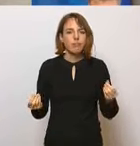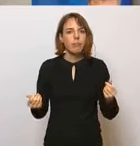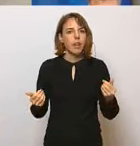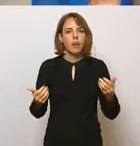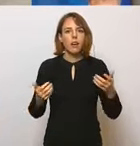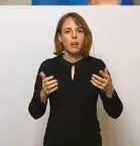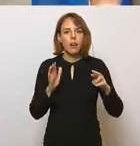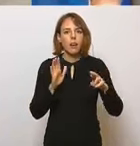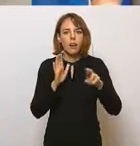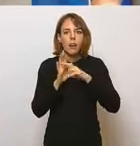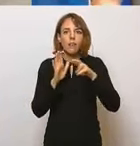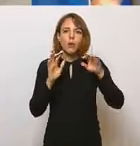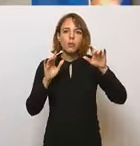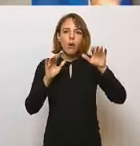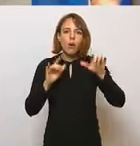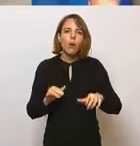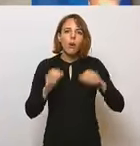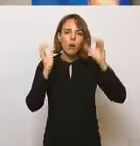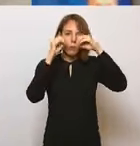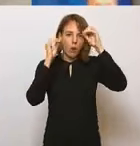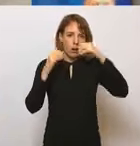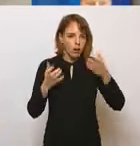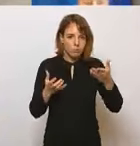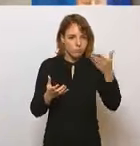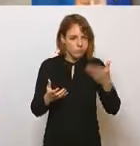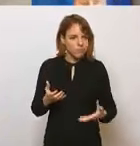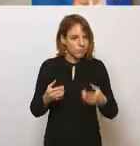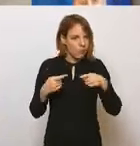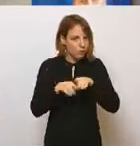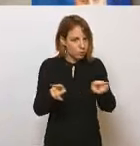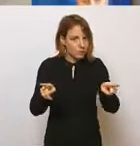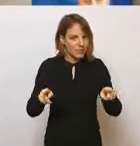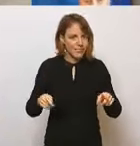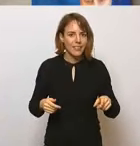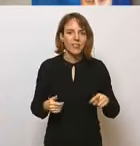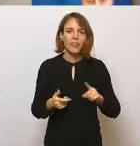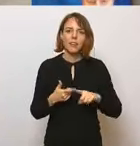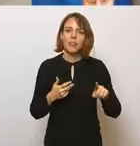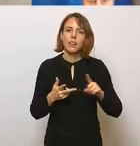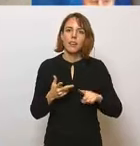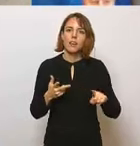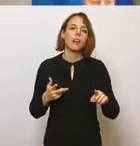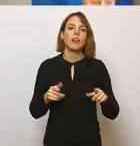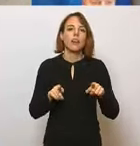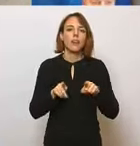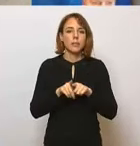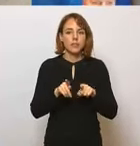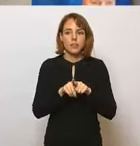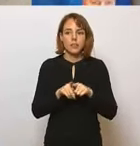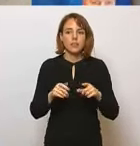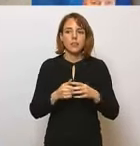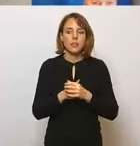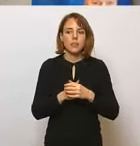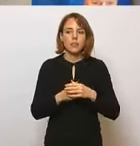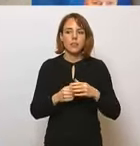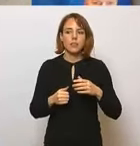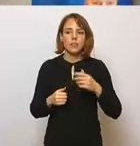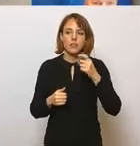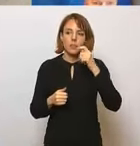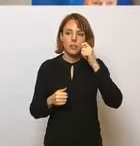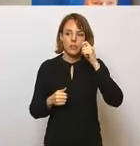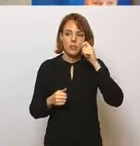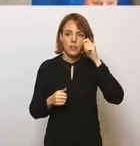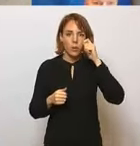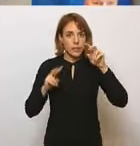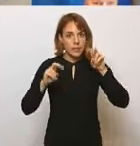des référencements injustifiés de leurs services, ce qu'on appelle aussi du chairlocking, donc le fait d'avoir